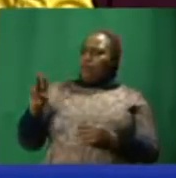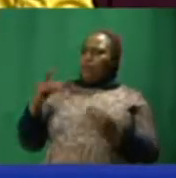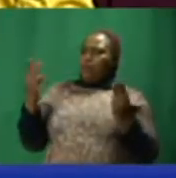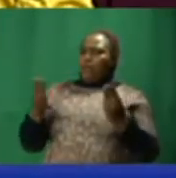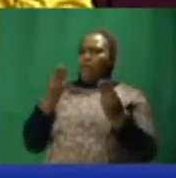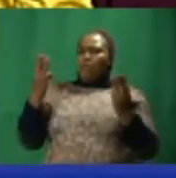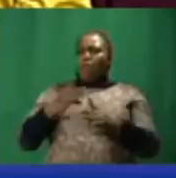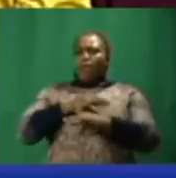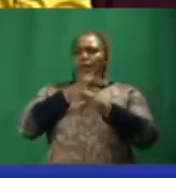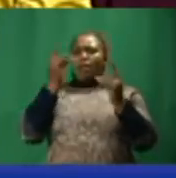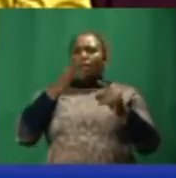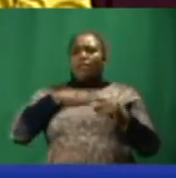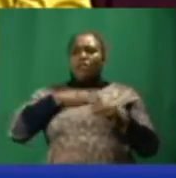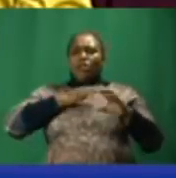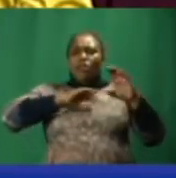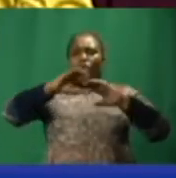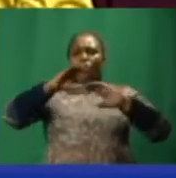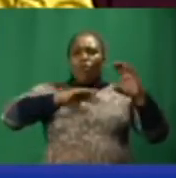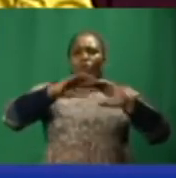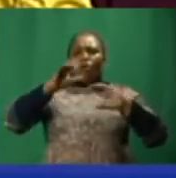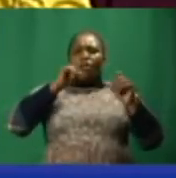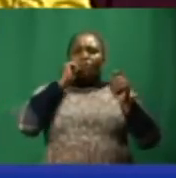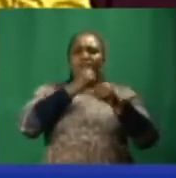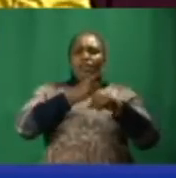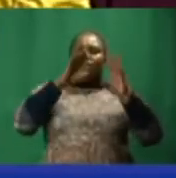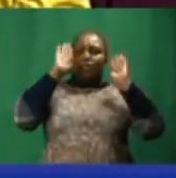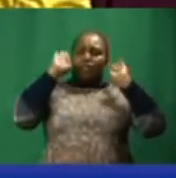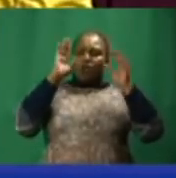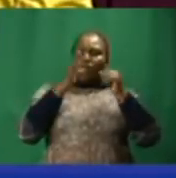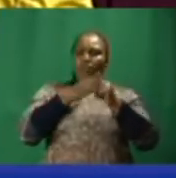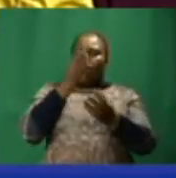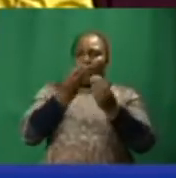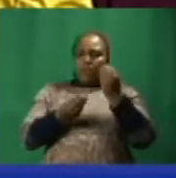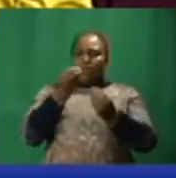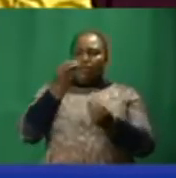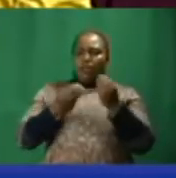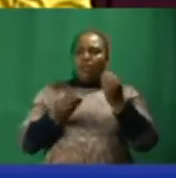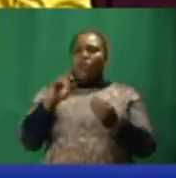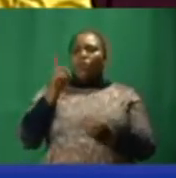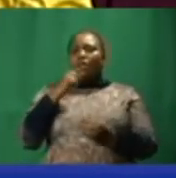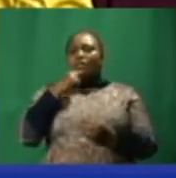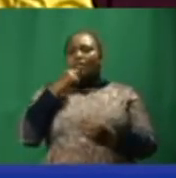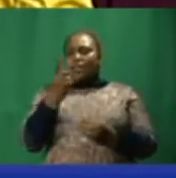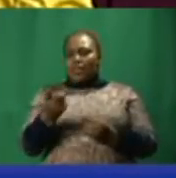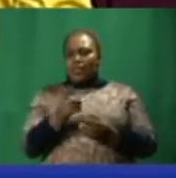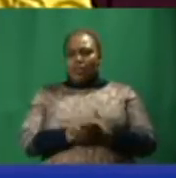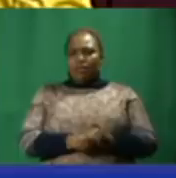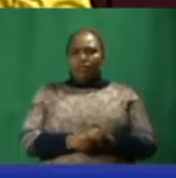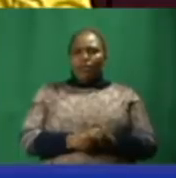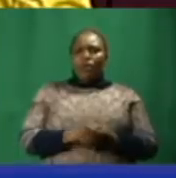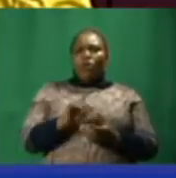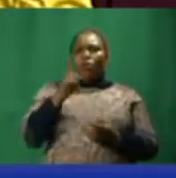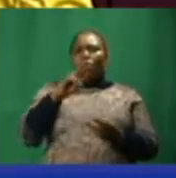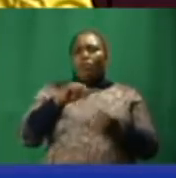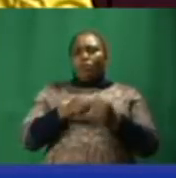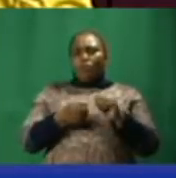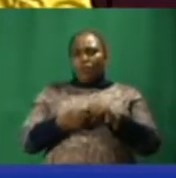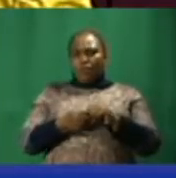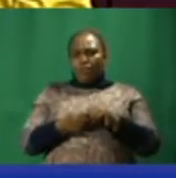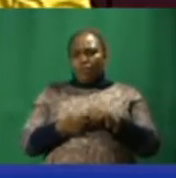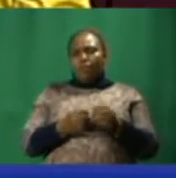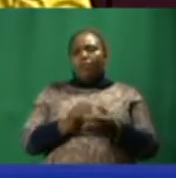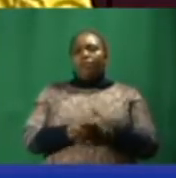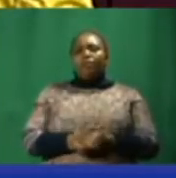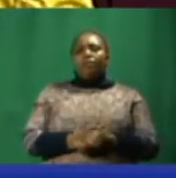indzaba ye-COVID-19 ikakhulu kade tindzabeni tebantwana. Bathini betempilo ukuthi ngabe yini ama-complications langahle avele ikakhulu kade kibo